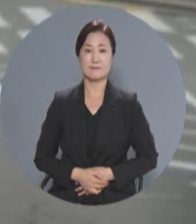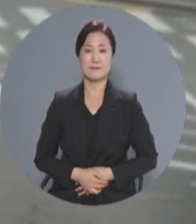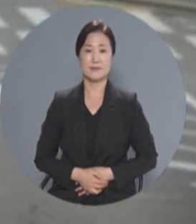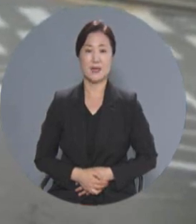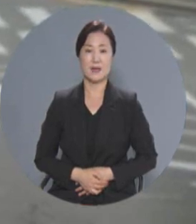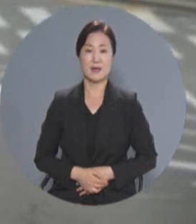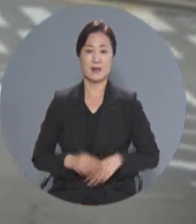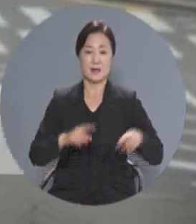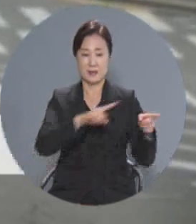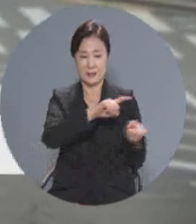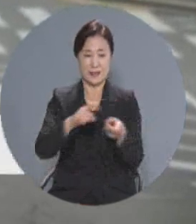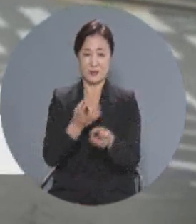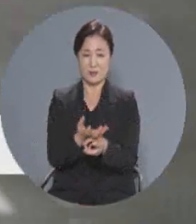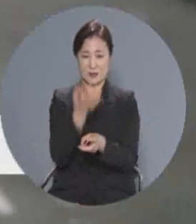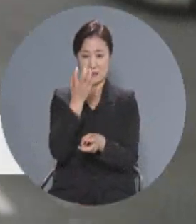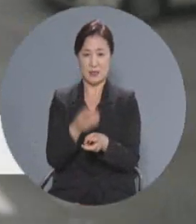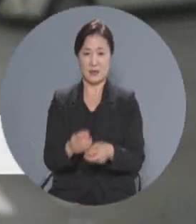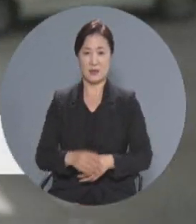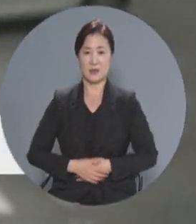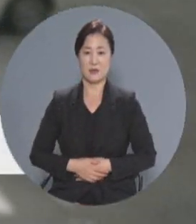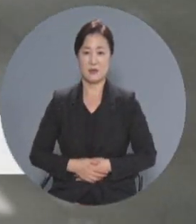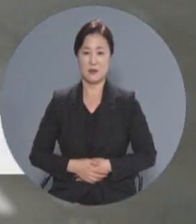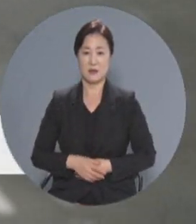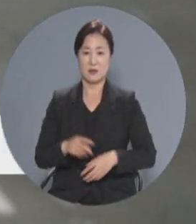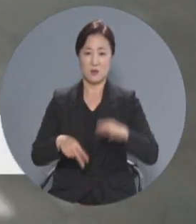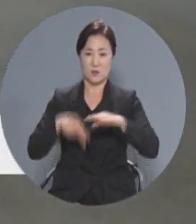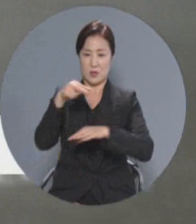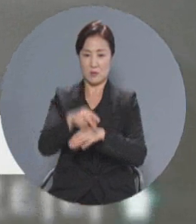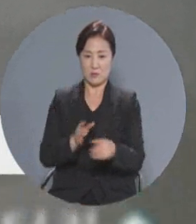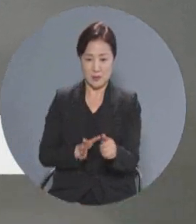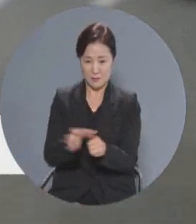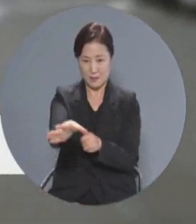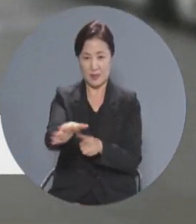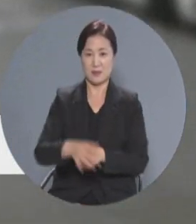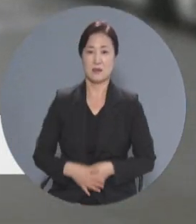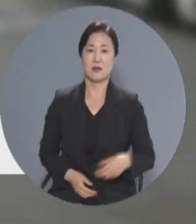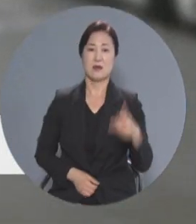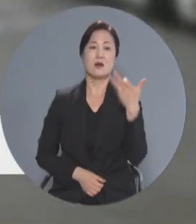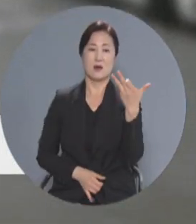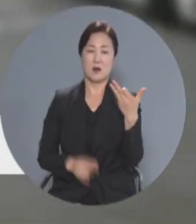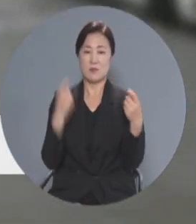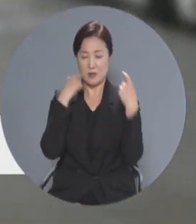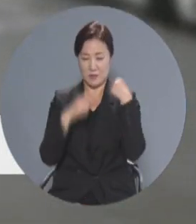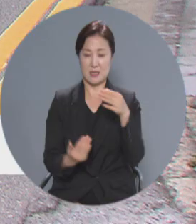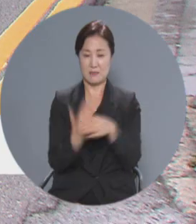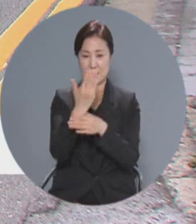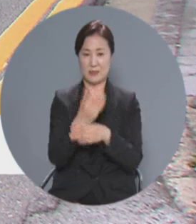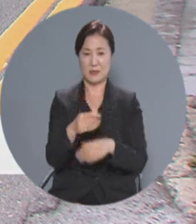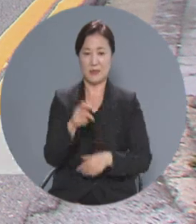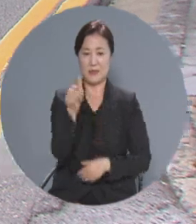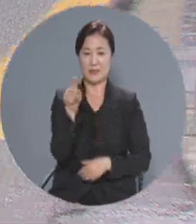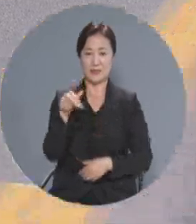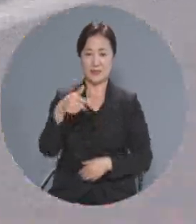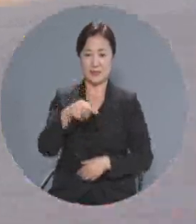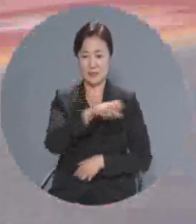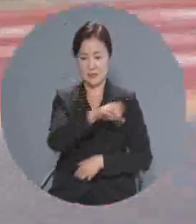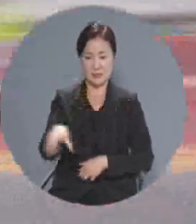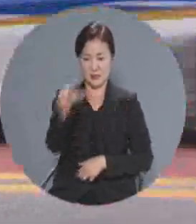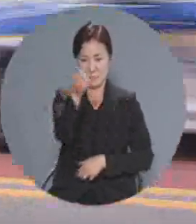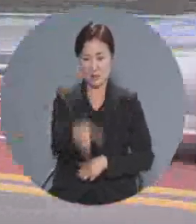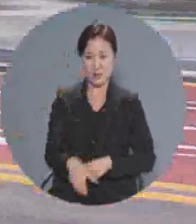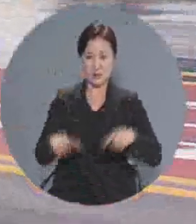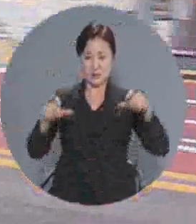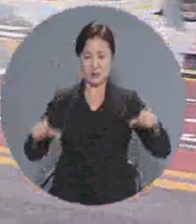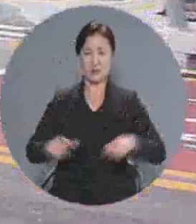탁송 화물차가 횡단보도를 덮쳐 19명의 사상자를 낸 여수 한제사거리 교통사고. 사고 직후 대책회의를